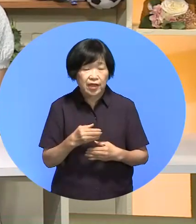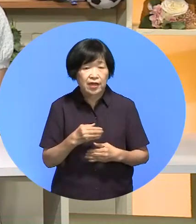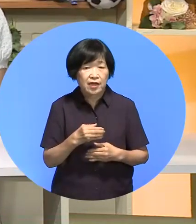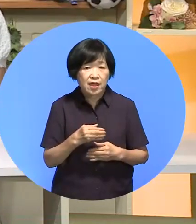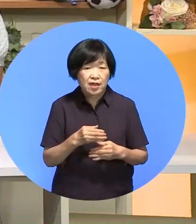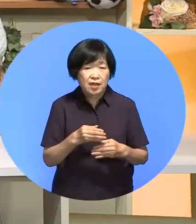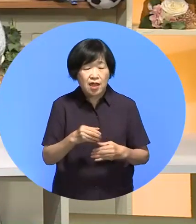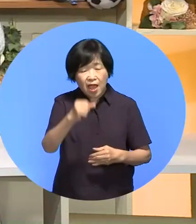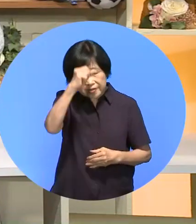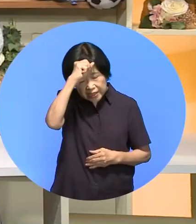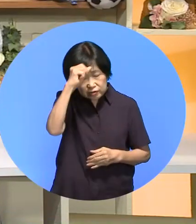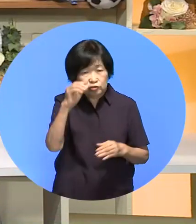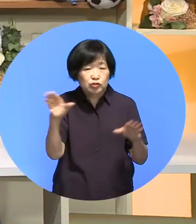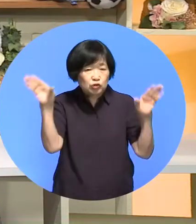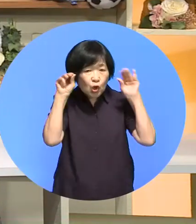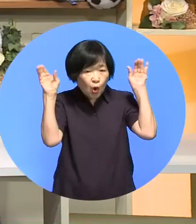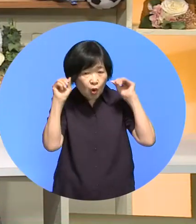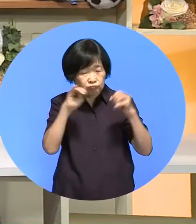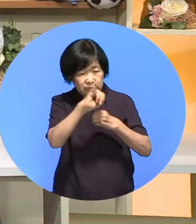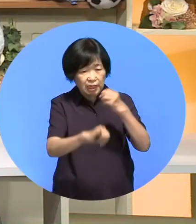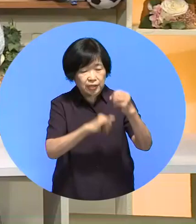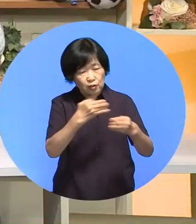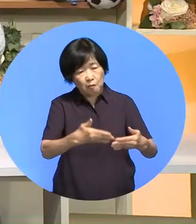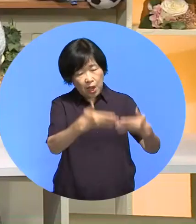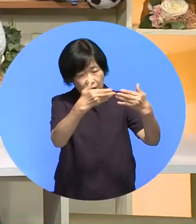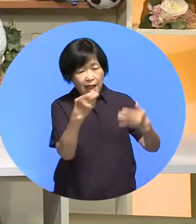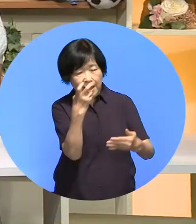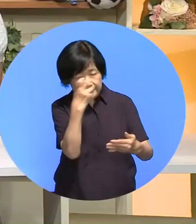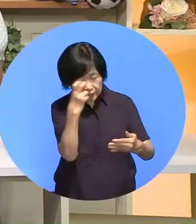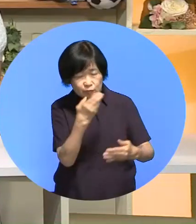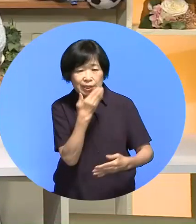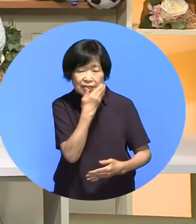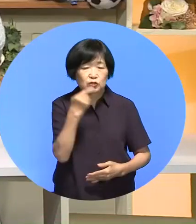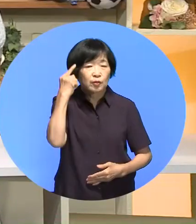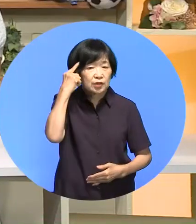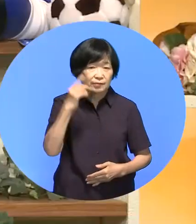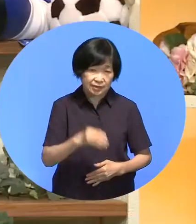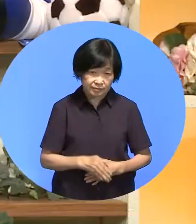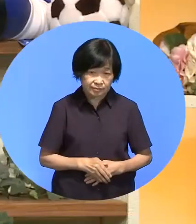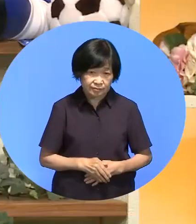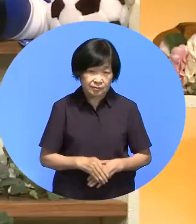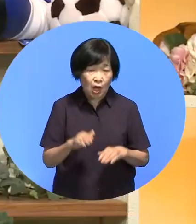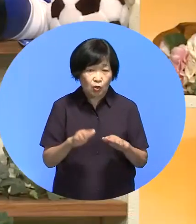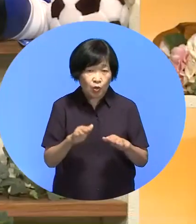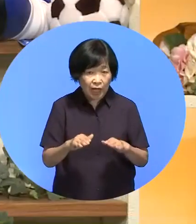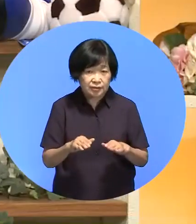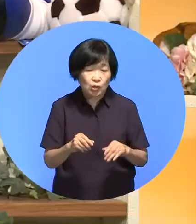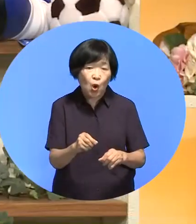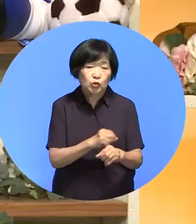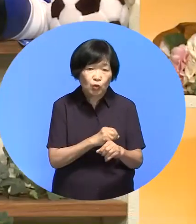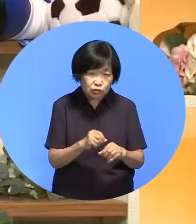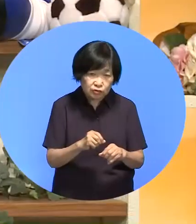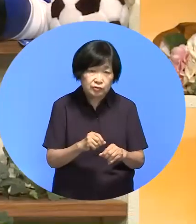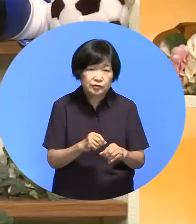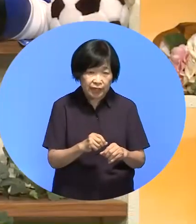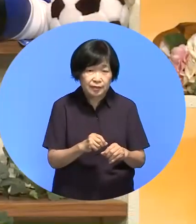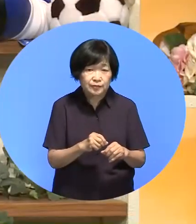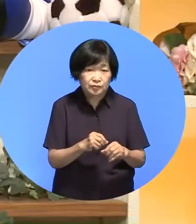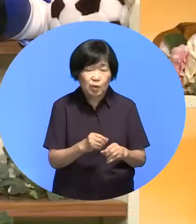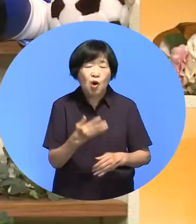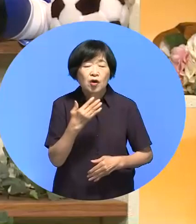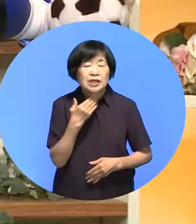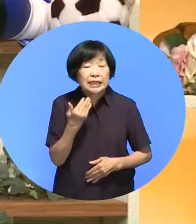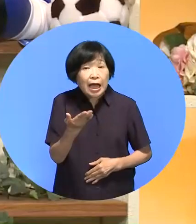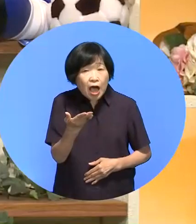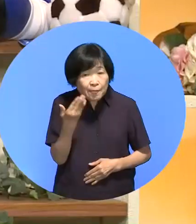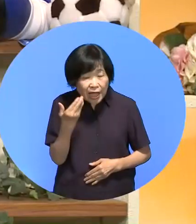構いろんなホームページありますからチェックすること、これがやっぱり大事かなと思いましたね。 はい、やはり今回の特集で喉が渇いたなと思